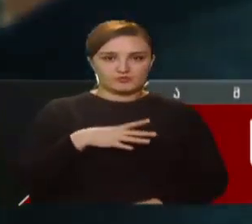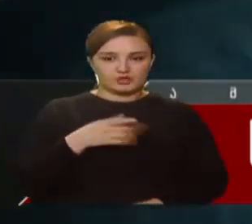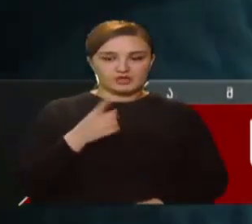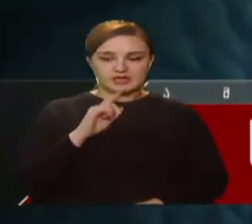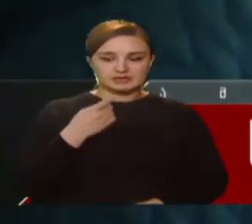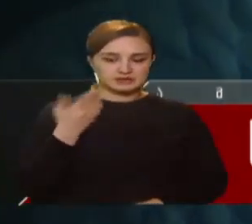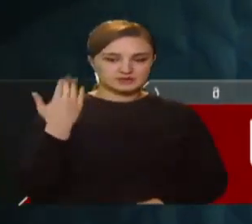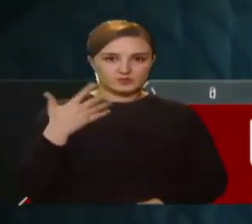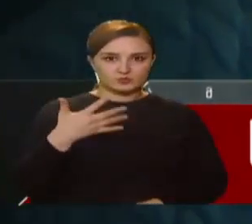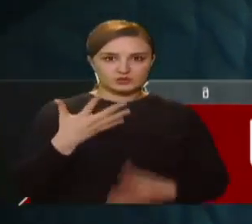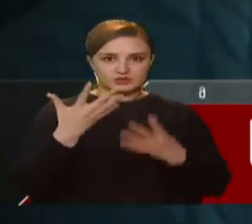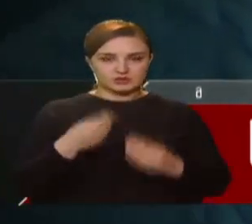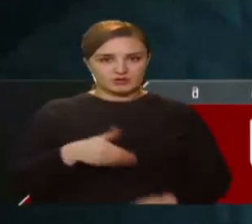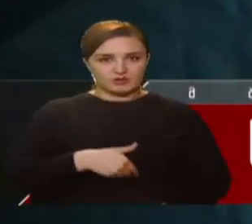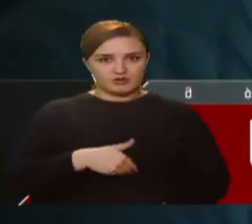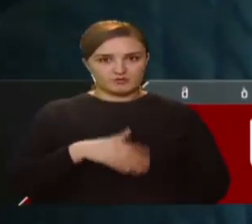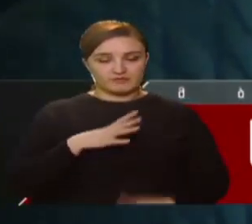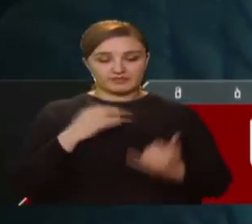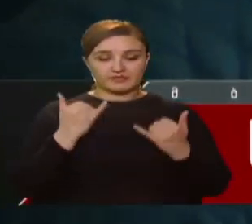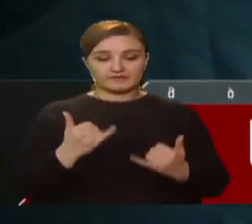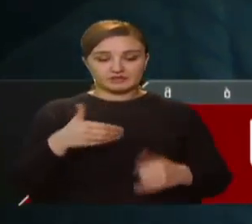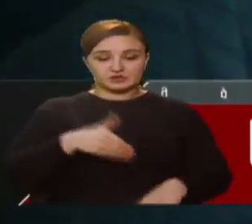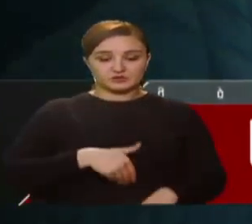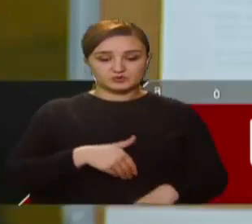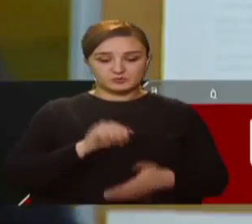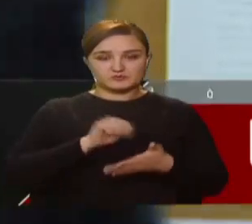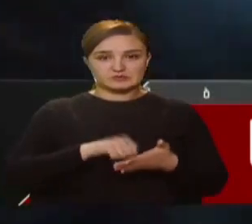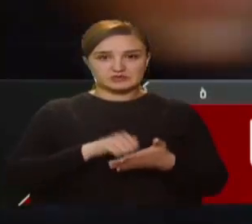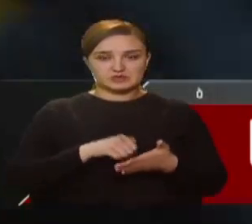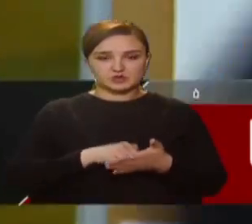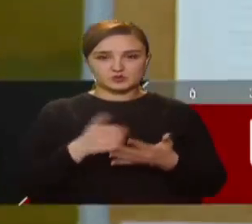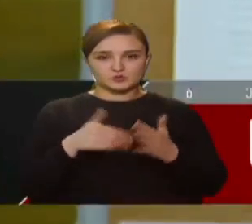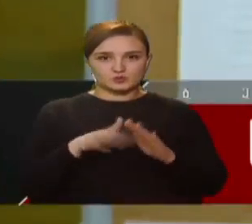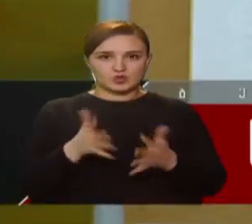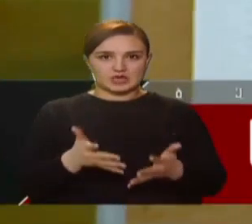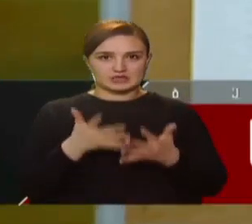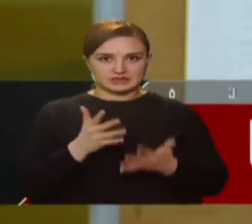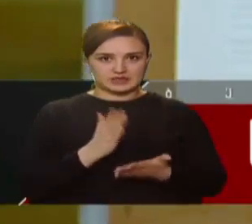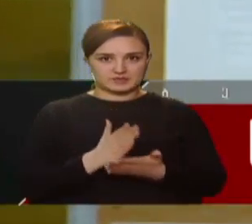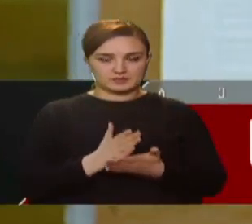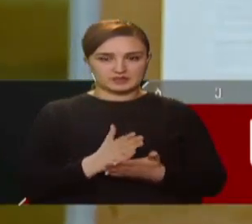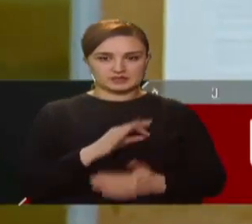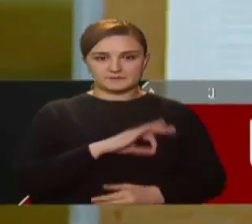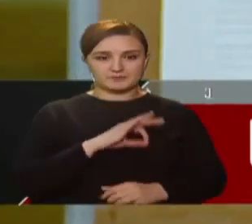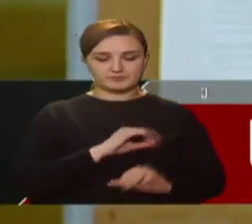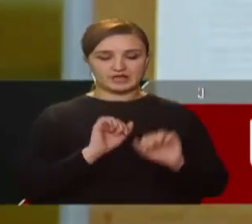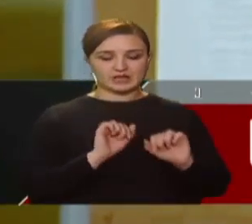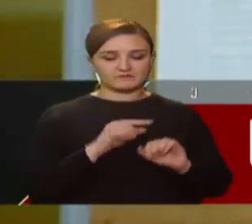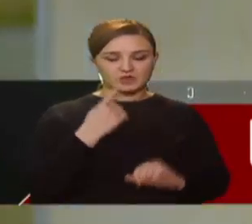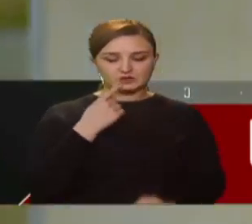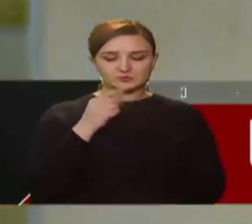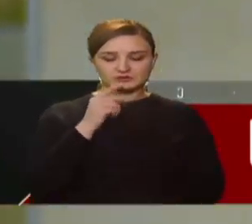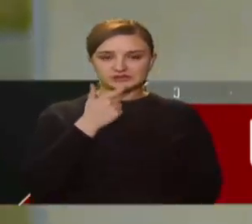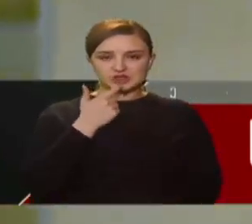დღე. Მაშინ მოთხოვნა ბუნდოვანი იყო. Დღეს დაანონსებული შიმშილობის მიზეზი კი თითქოს უფრო გასაგები. Თუმცა როგორც ადვოკატი განმარტავს,